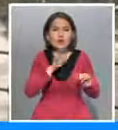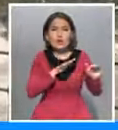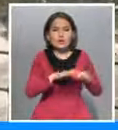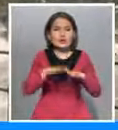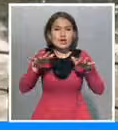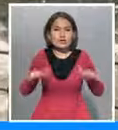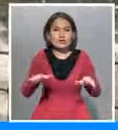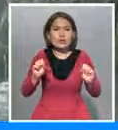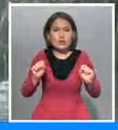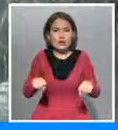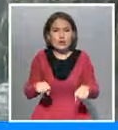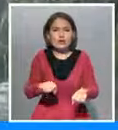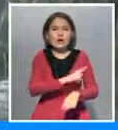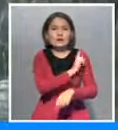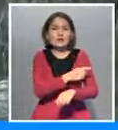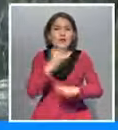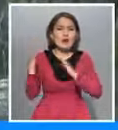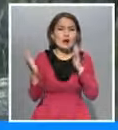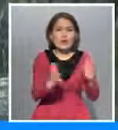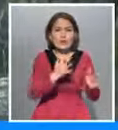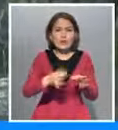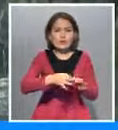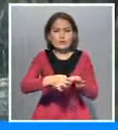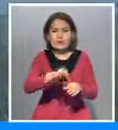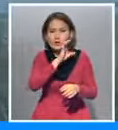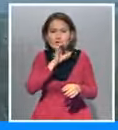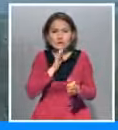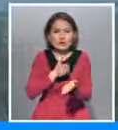мүмкін. Және де алапат дауыл таяуда Англия мен Уэльстің солтүстігіне ойысуы ықтимал.